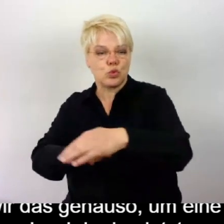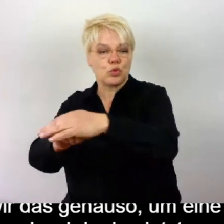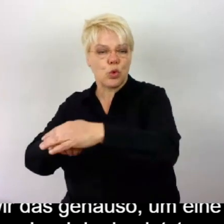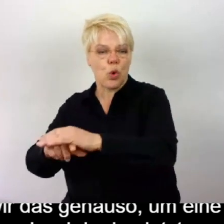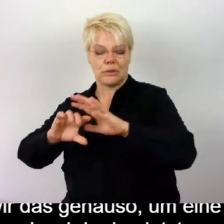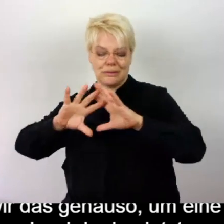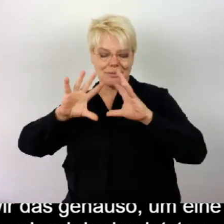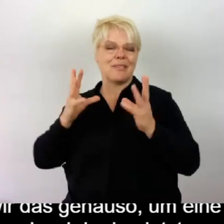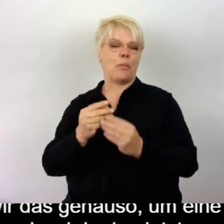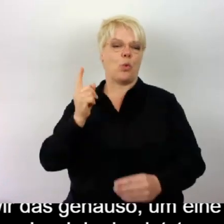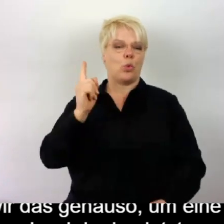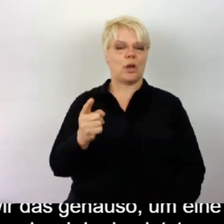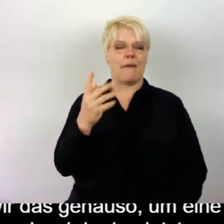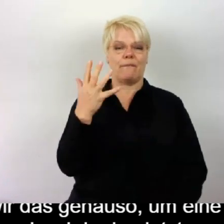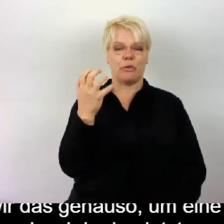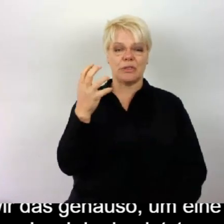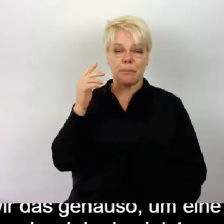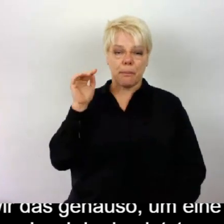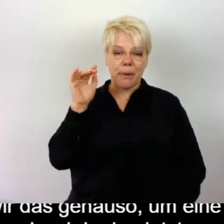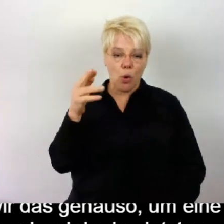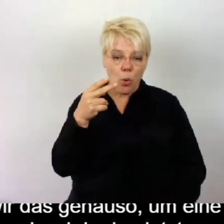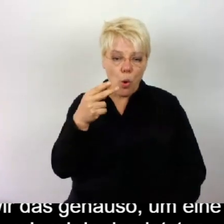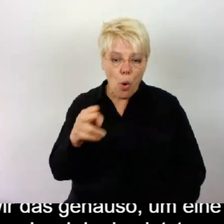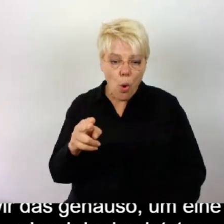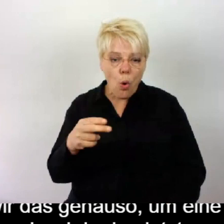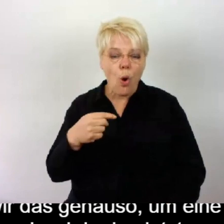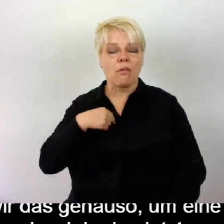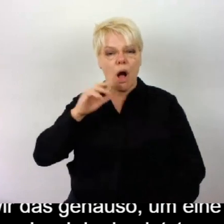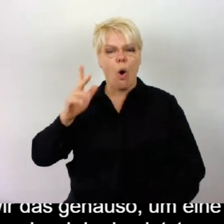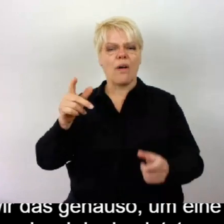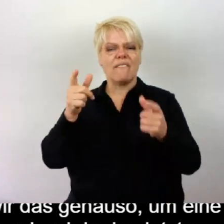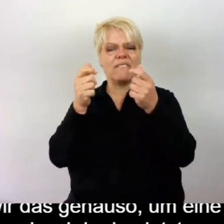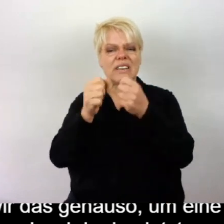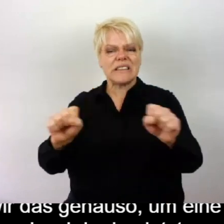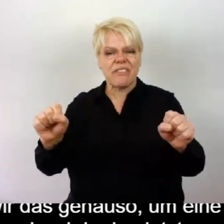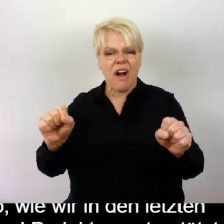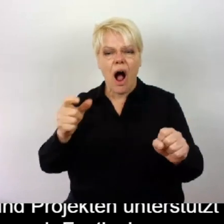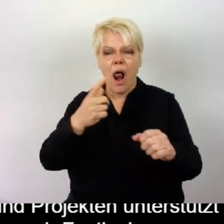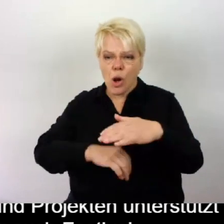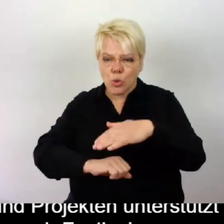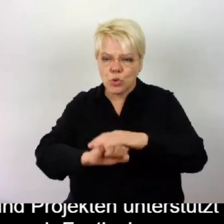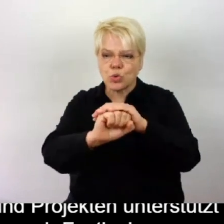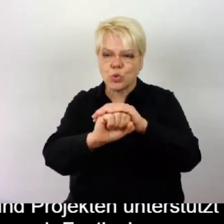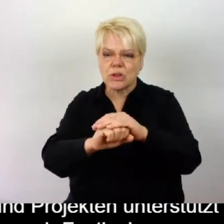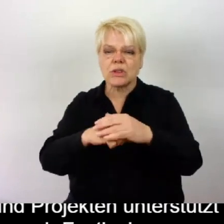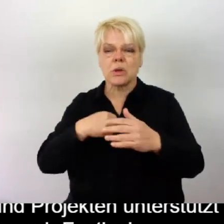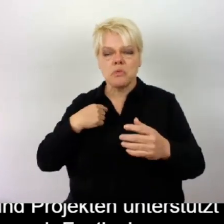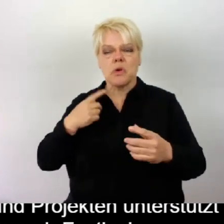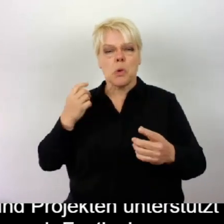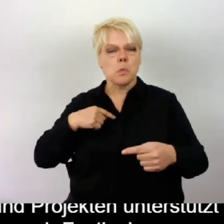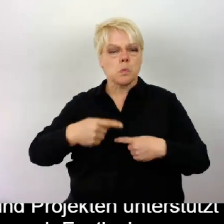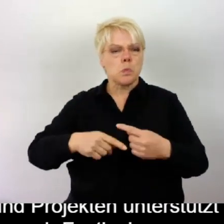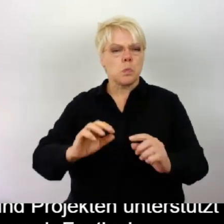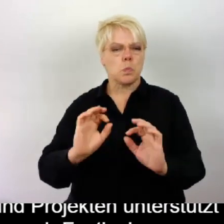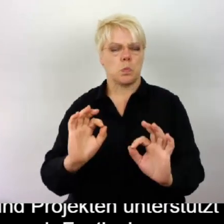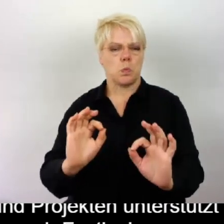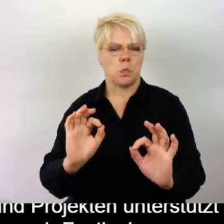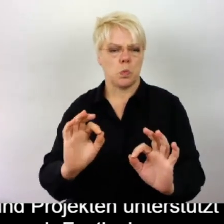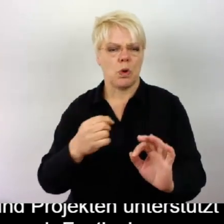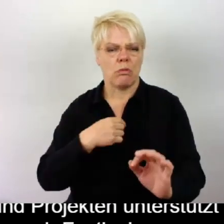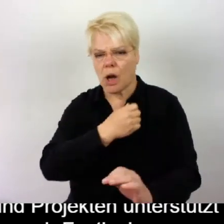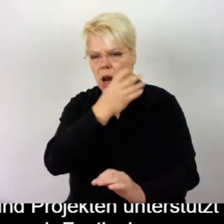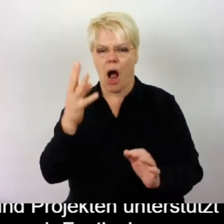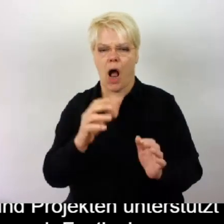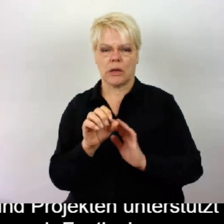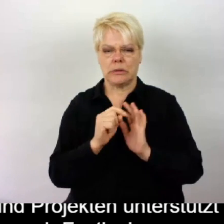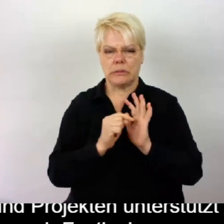die Schauspielerinnen und Schauspieler, die Musikerinnen und Musiker wieder auf die Bühnen wollen. Das geht nur unter diesen hygienischen, gesundheitlichen